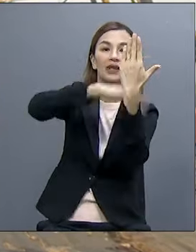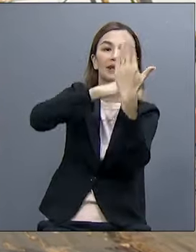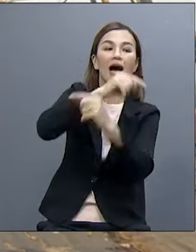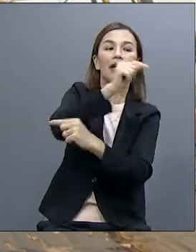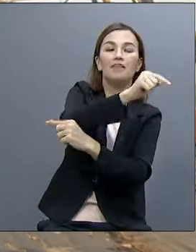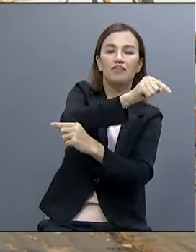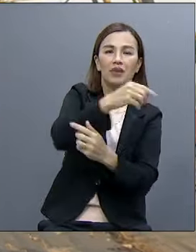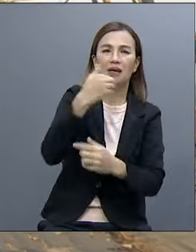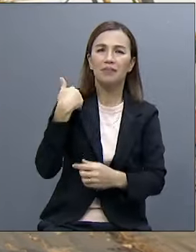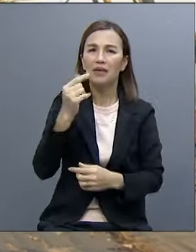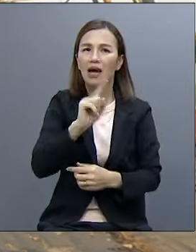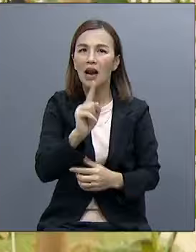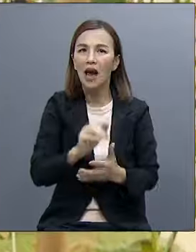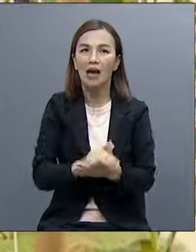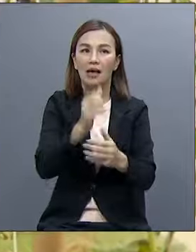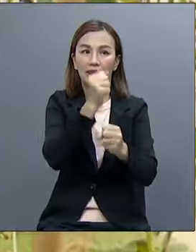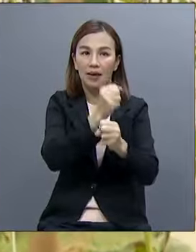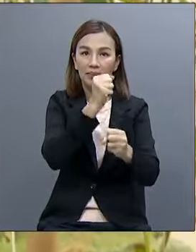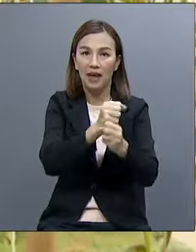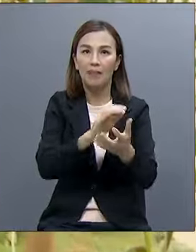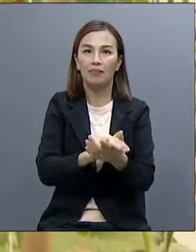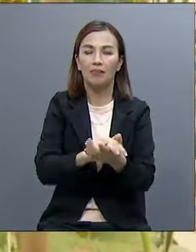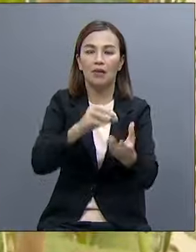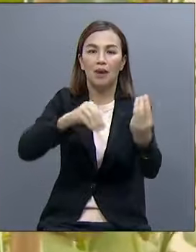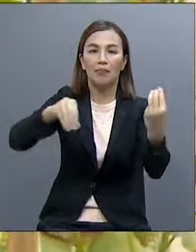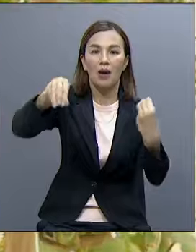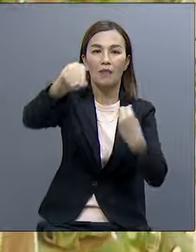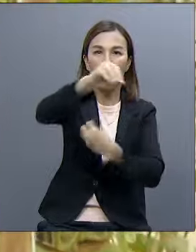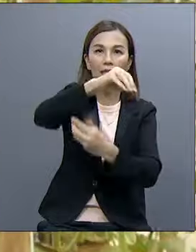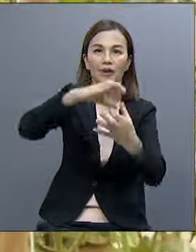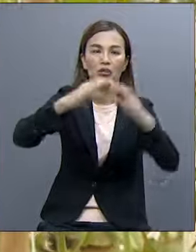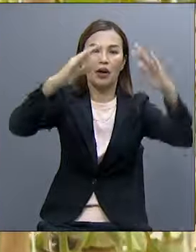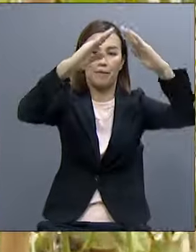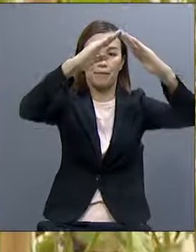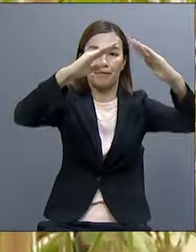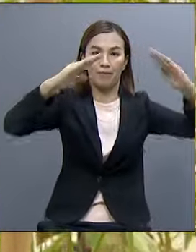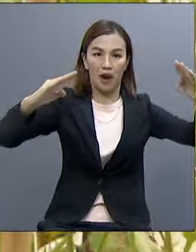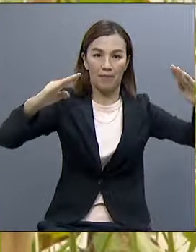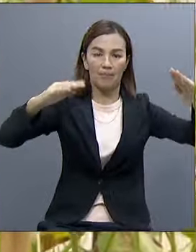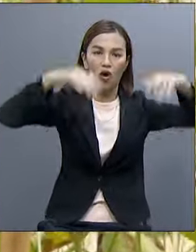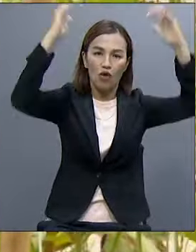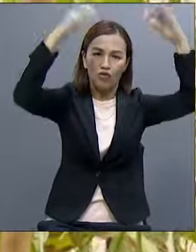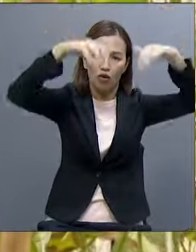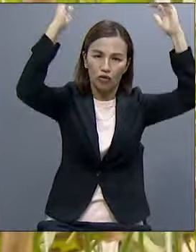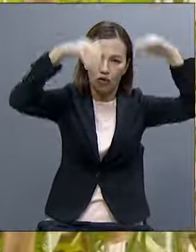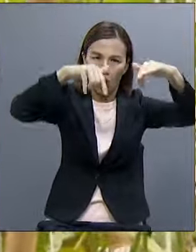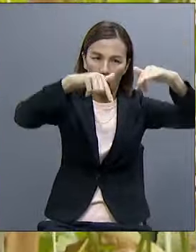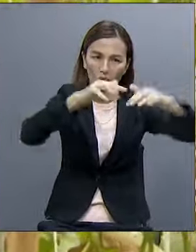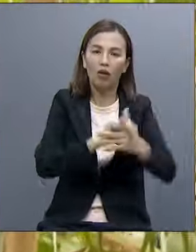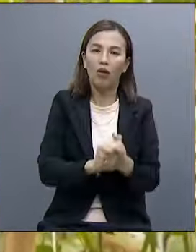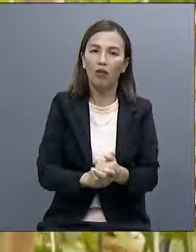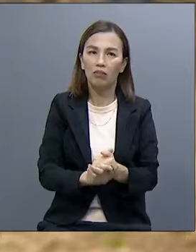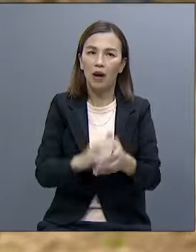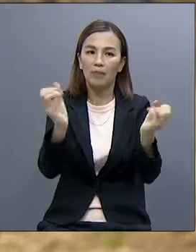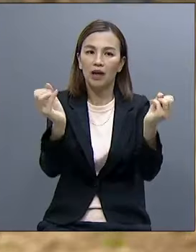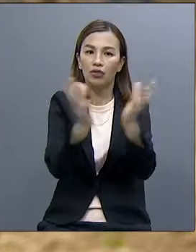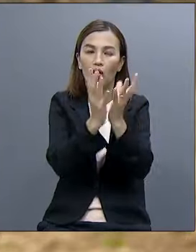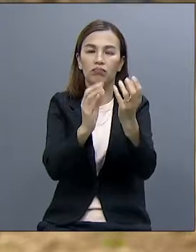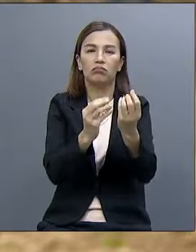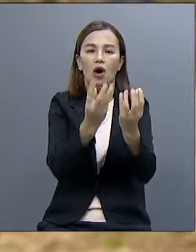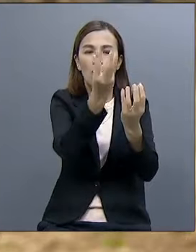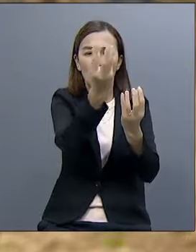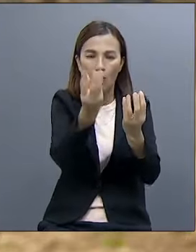นแปนไว้แล้วว่าเราจะต้องเดี๋ยวนี้ทำเกษตรมันต้องมีโรงเรือนเพราะเดี๋ยวนี้บางทีฝนมันตกมันก็ทำให้ของเสียหายแ